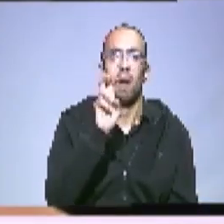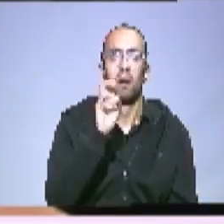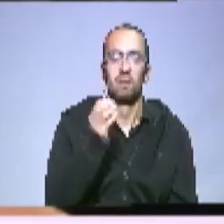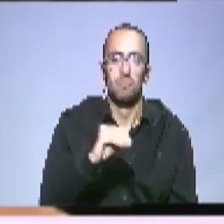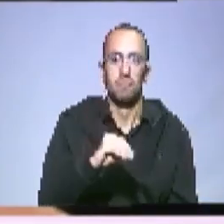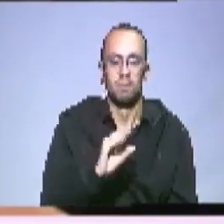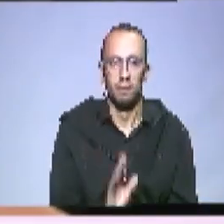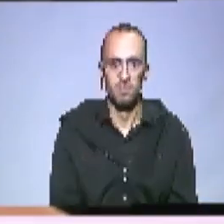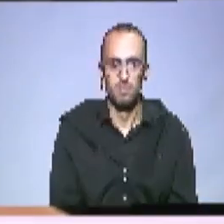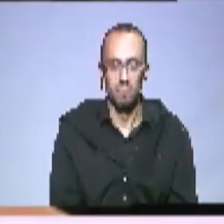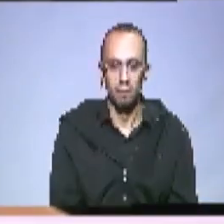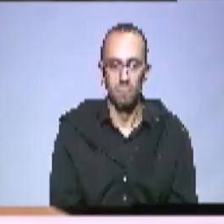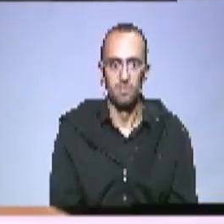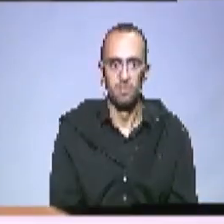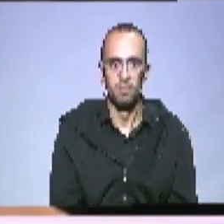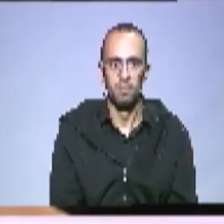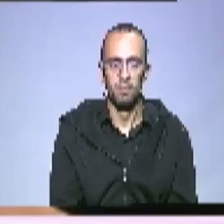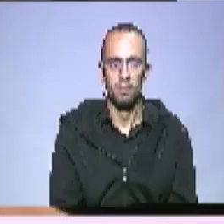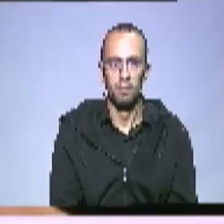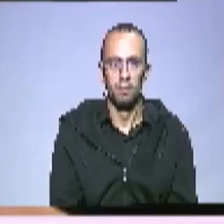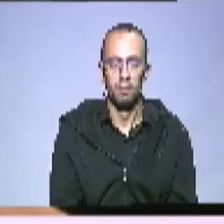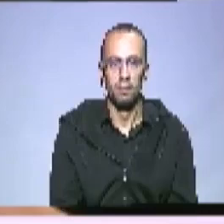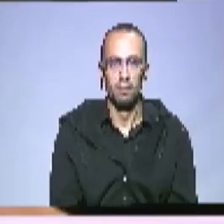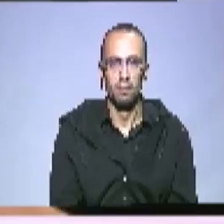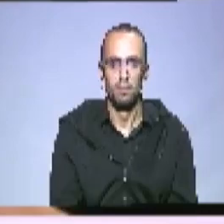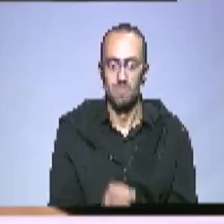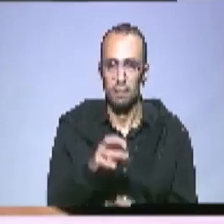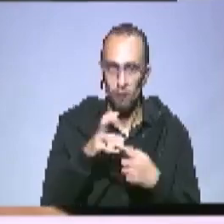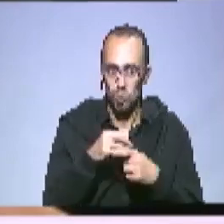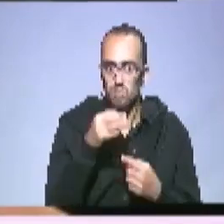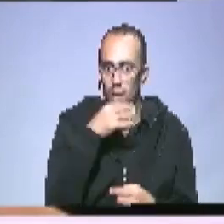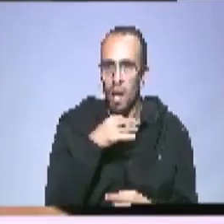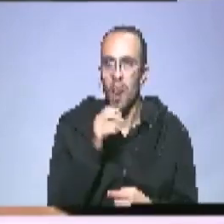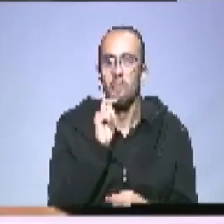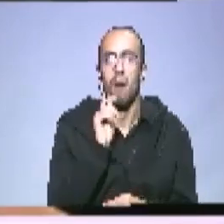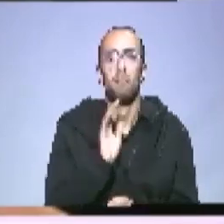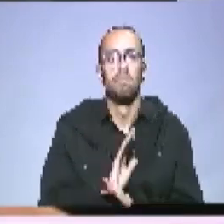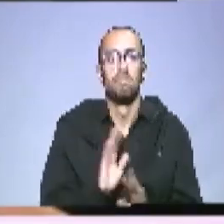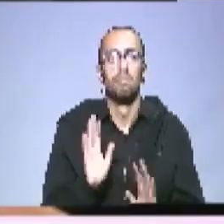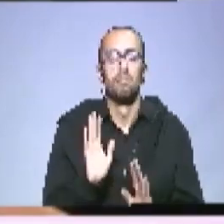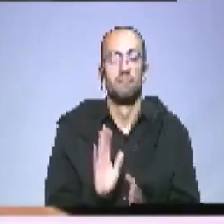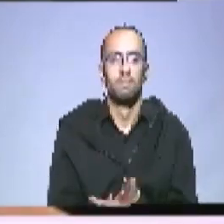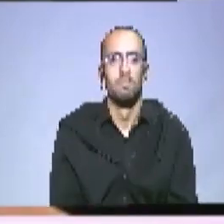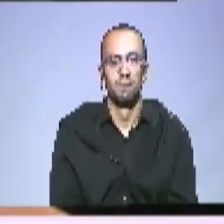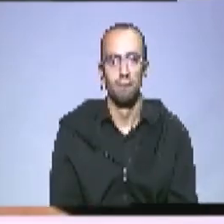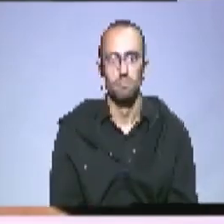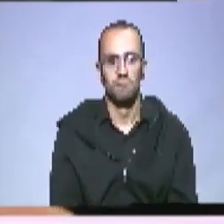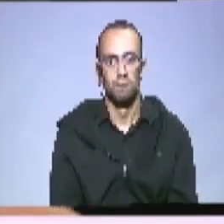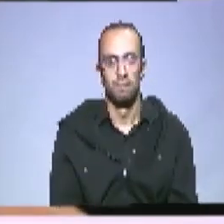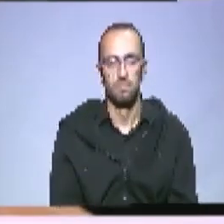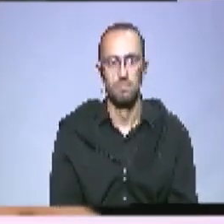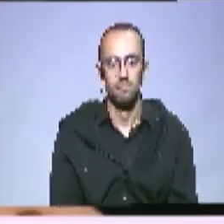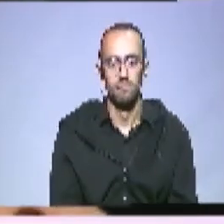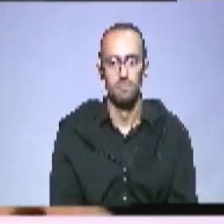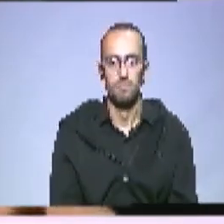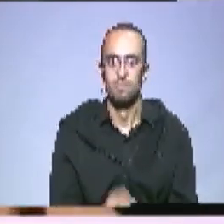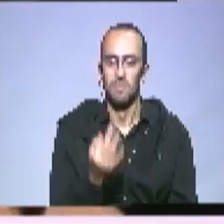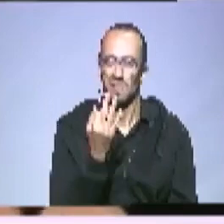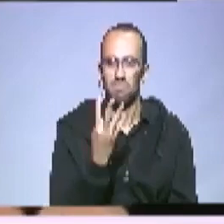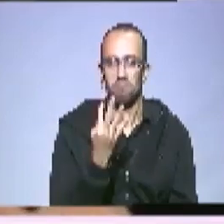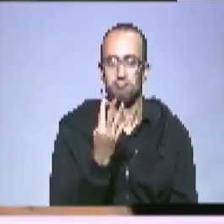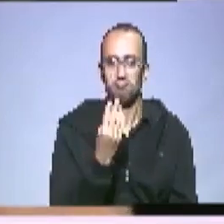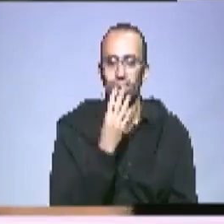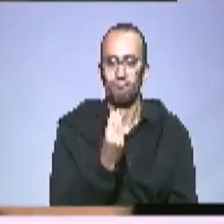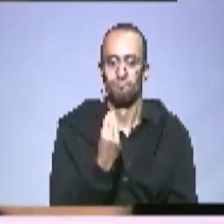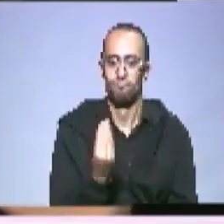عشان احنا نتعامل مع المشروم معاملة اللحمة زي ما احنا اتفقنا. هناخد معانا المشروم 3 4 كده